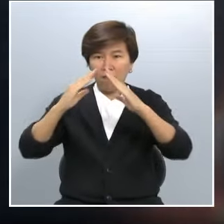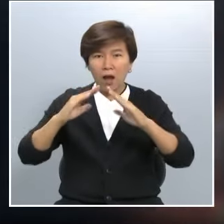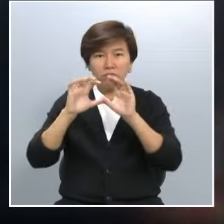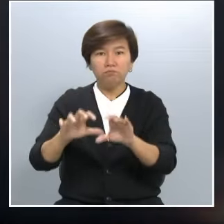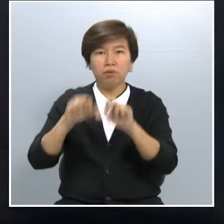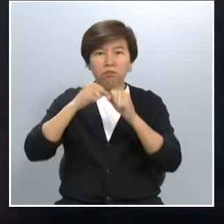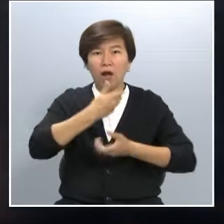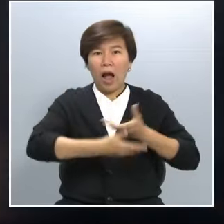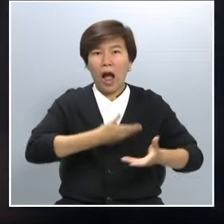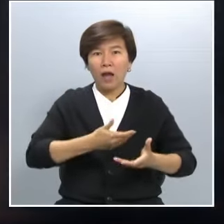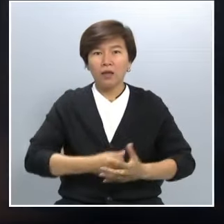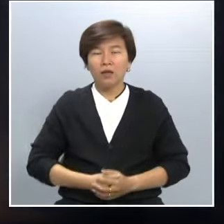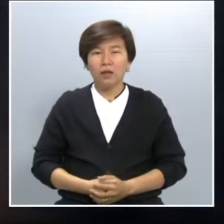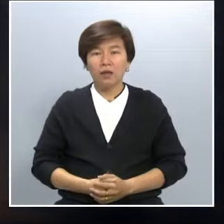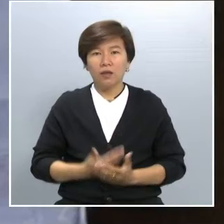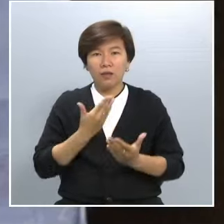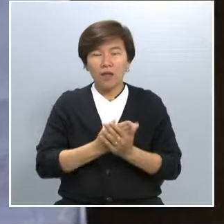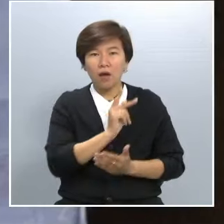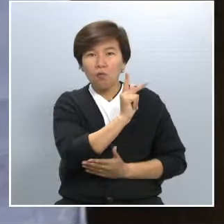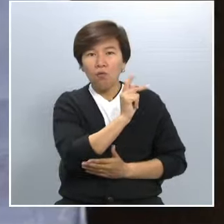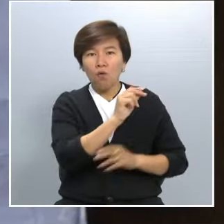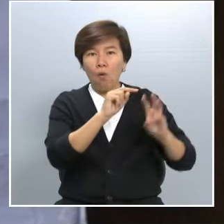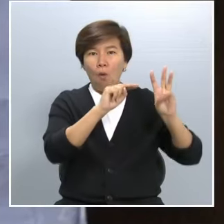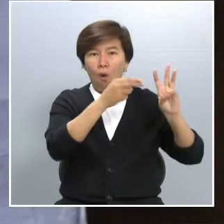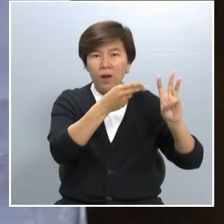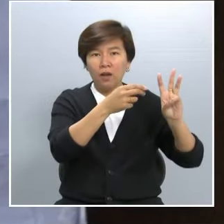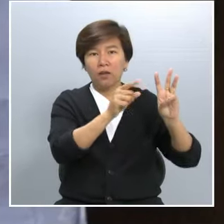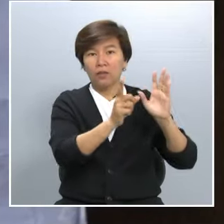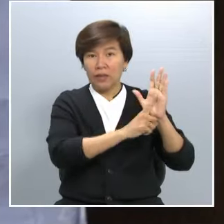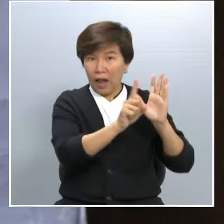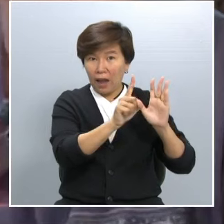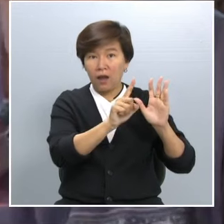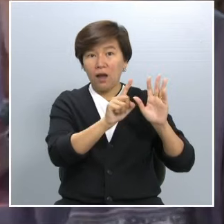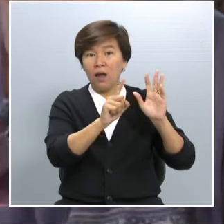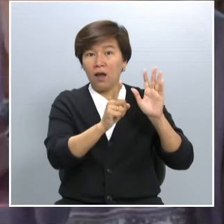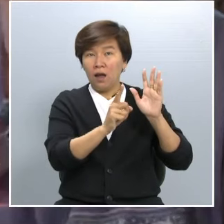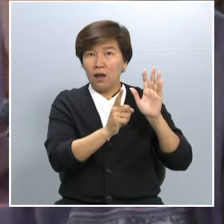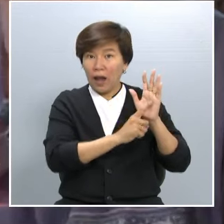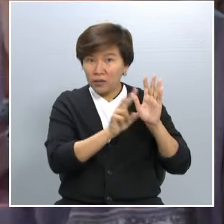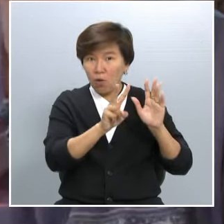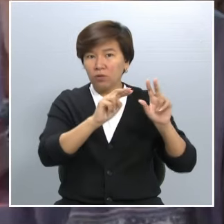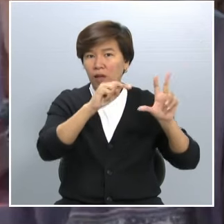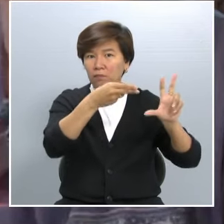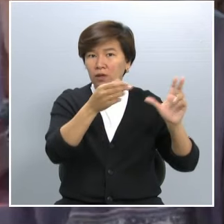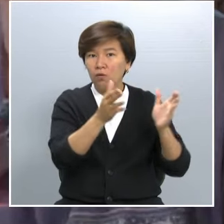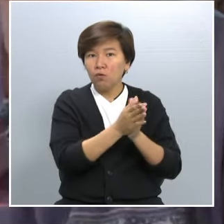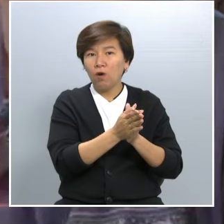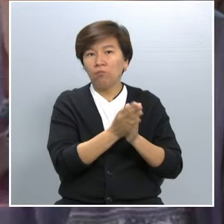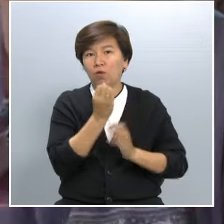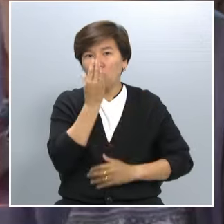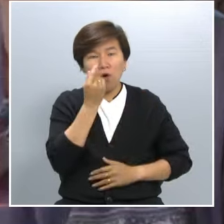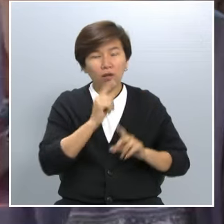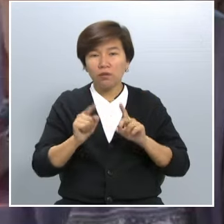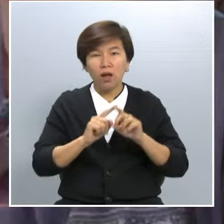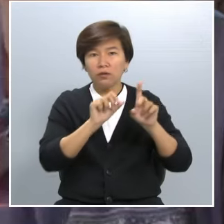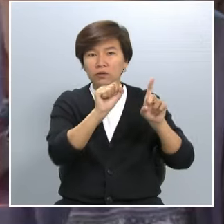นหนี้ไปกู้มา 60,000 สองครั้งแล้วก็อีกครั้งหนึ่ง 30,000 รวมไปทั้งหมด 150,000 การกู้ทั้งหม